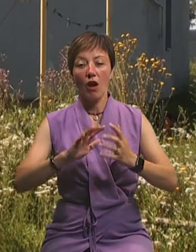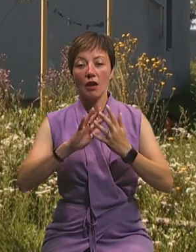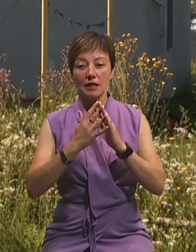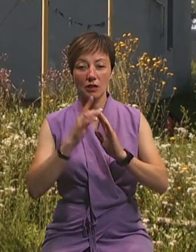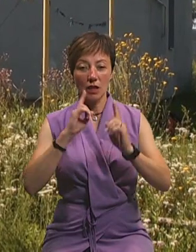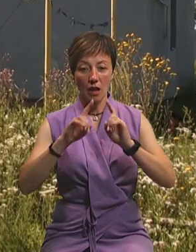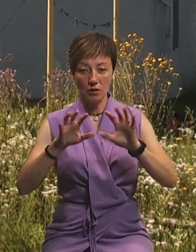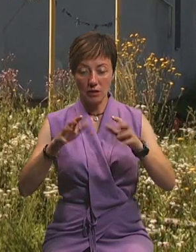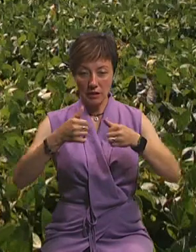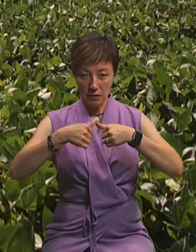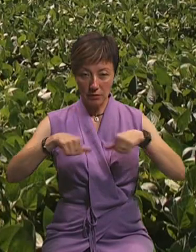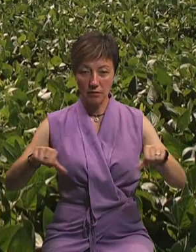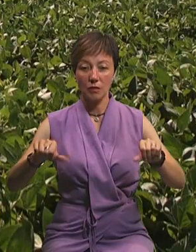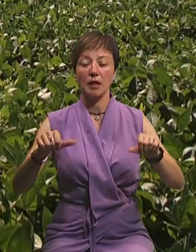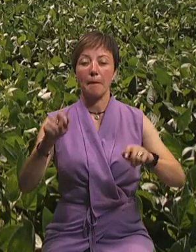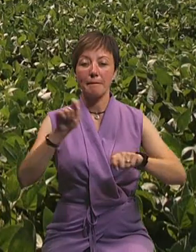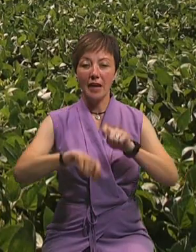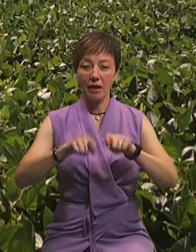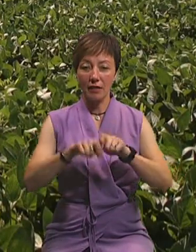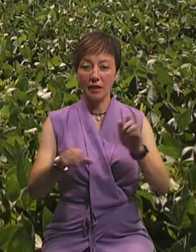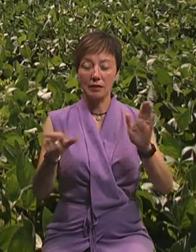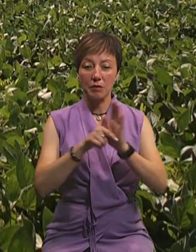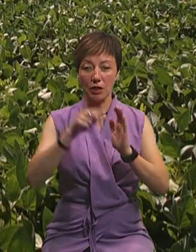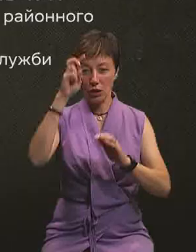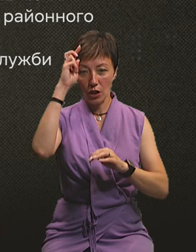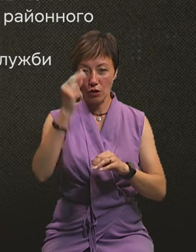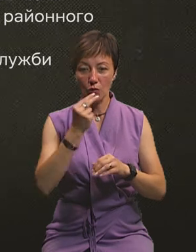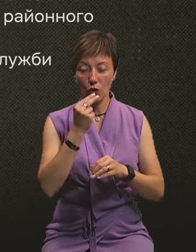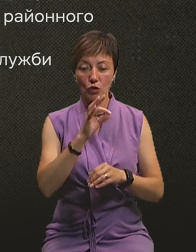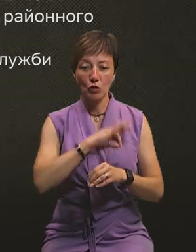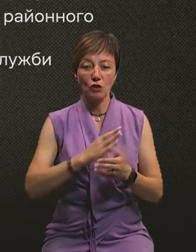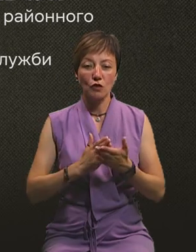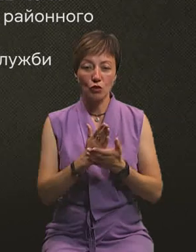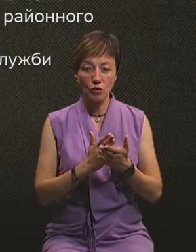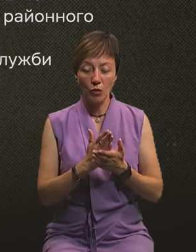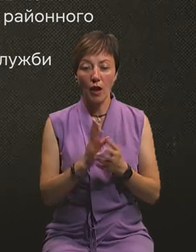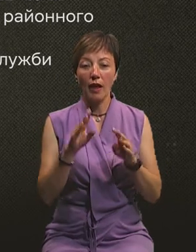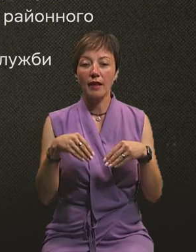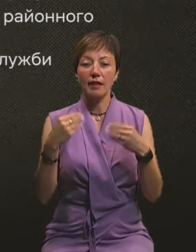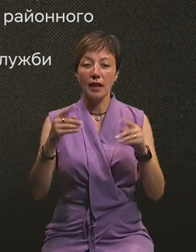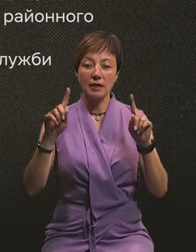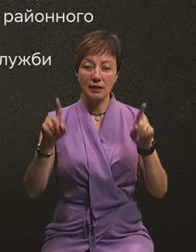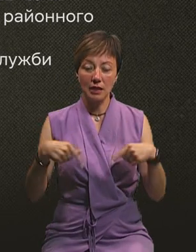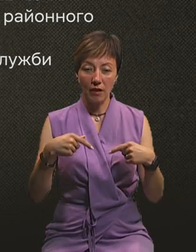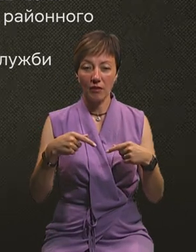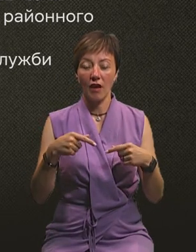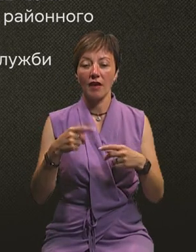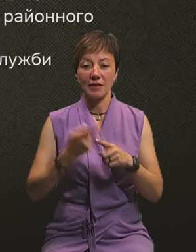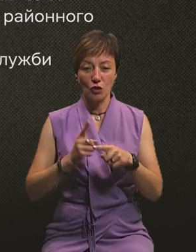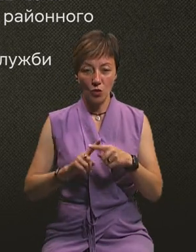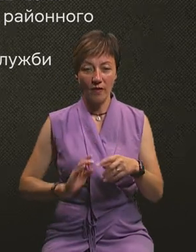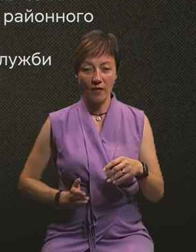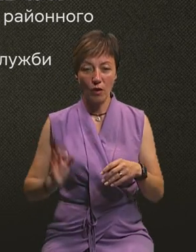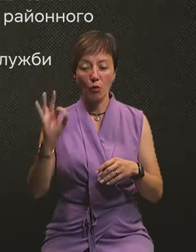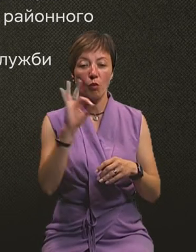скликатиме комісію для перевірки спільно з держпродспоживслужбою крім того наданий запит ТОВ Україна 2011